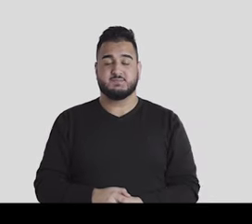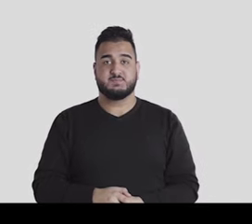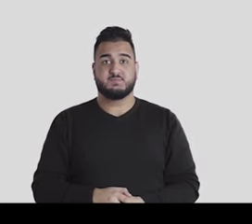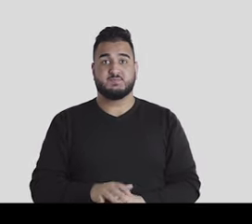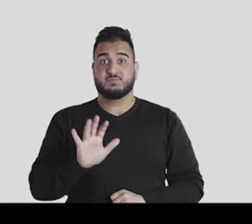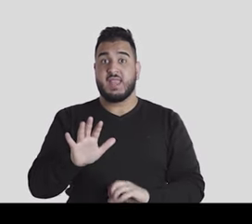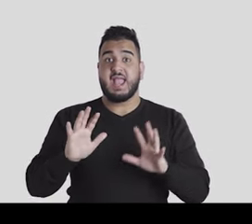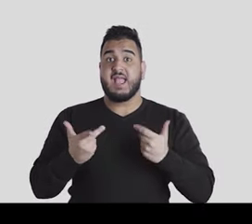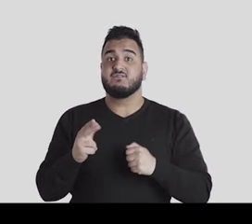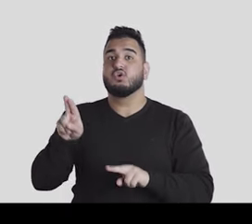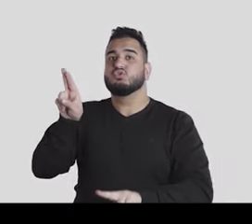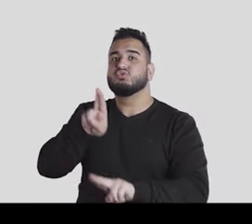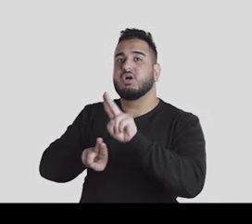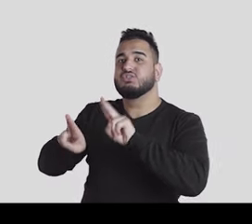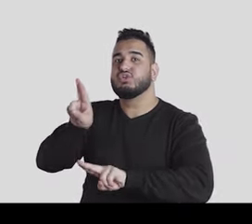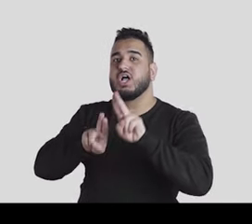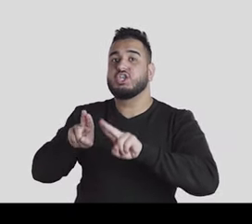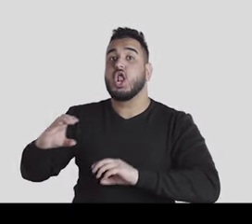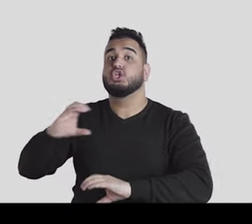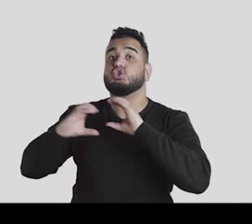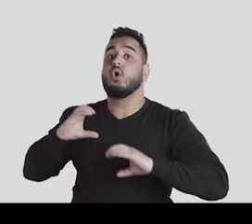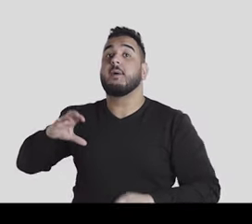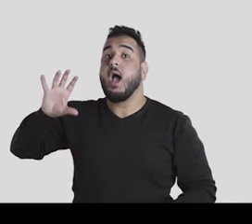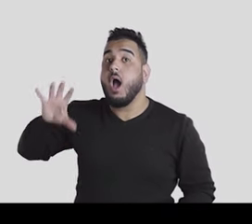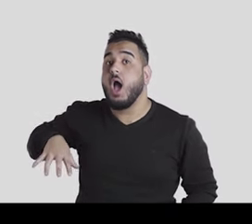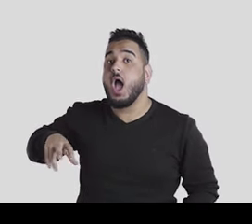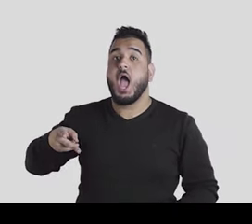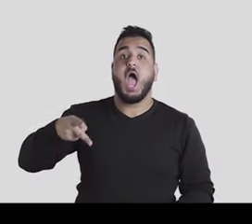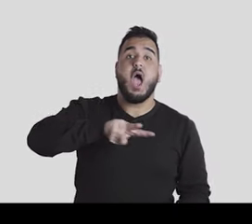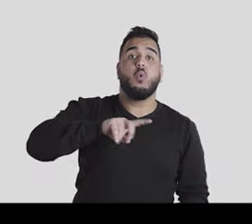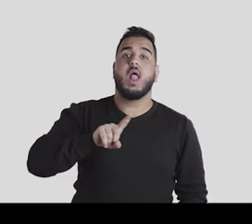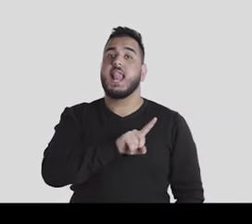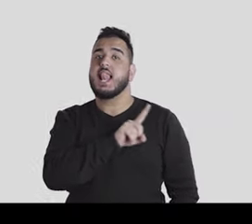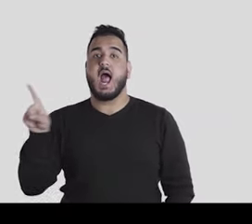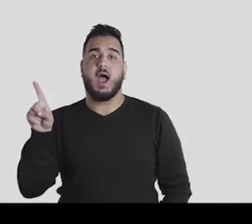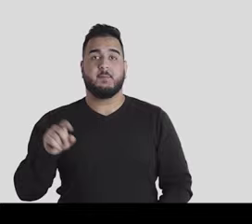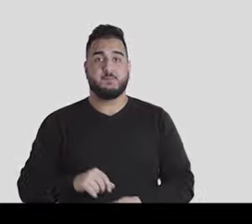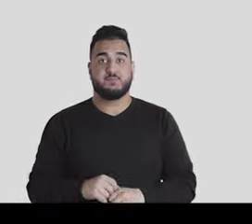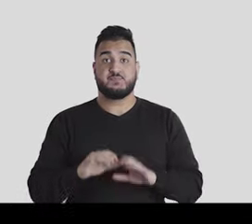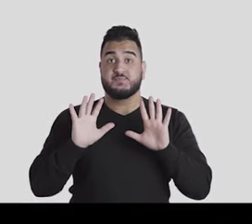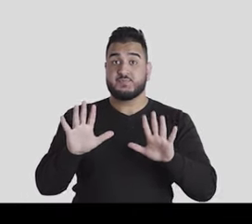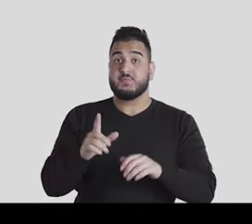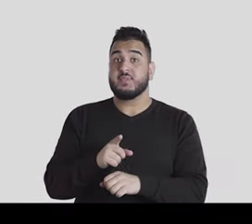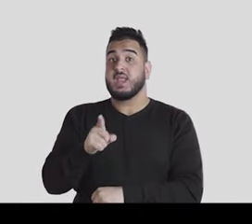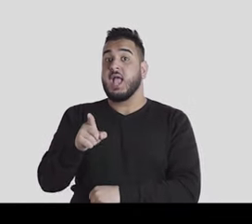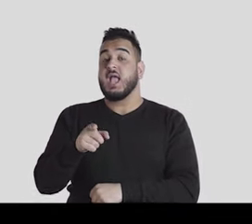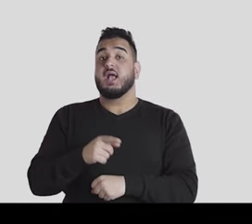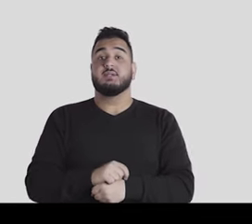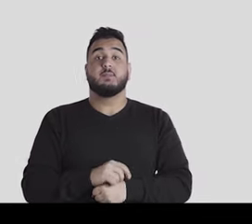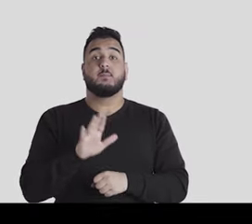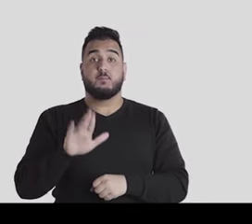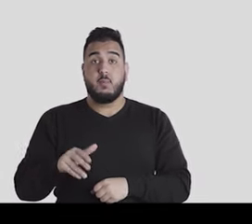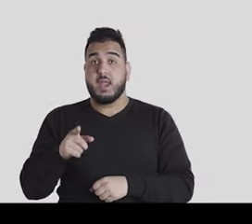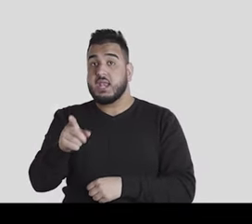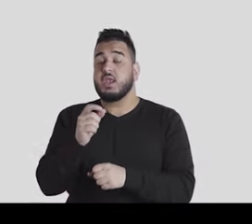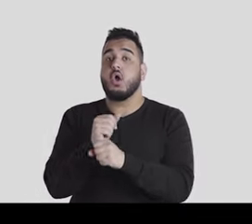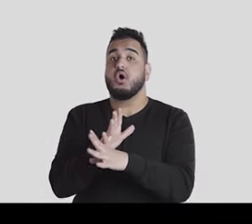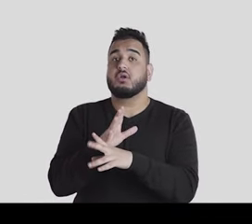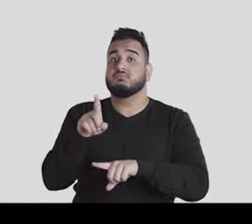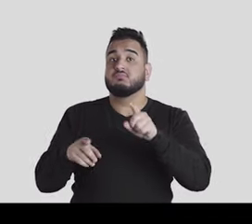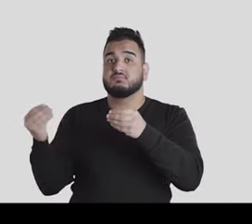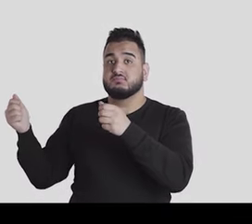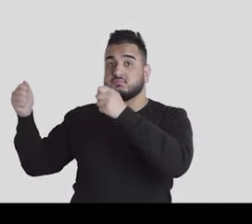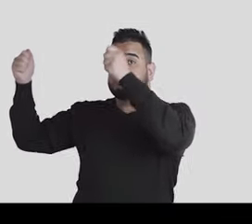أسئلة إجاباتها نعم أو لا. يمكنك تحديد أحد الخيارات التالية: استخدام اللافتات التي تحتوي نعم ولا،